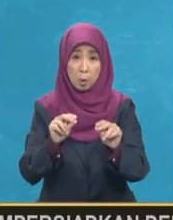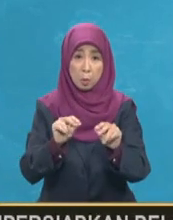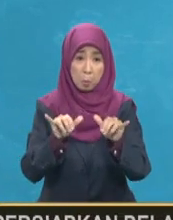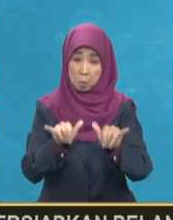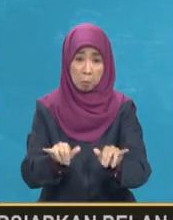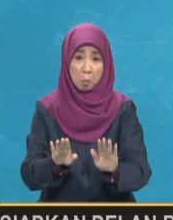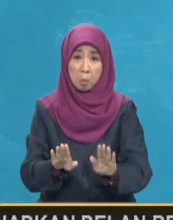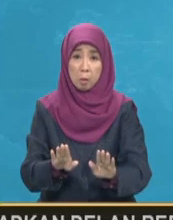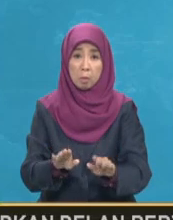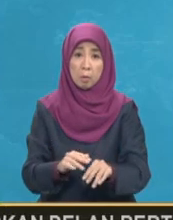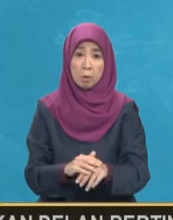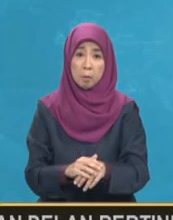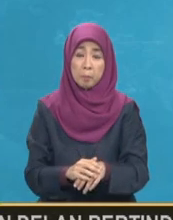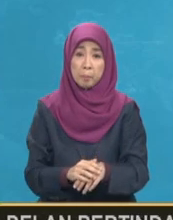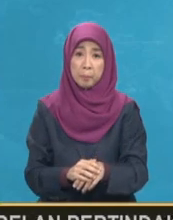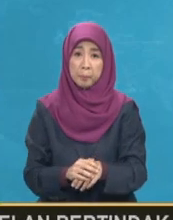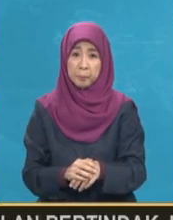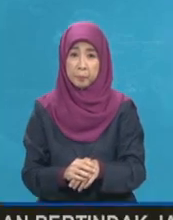ke hai kemana-mana